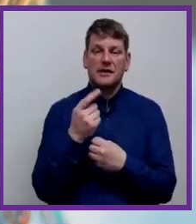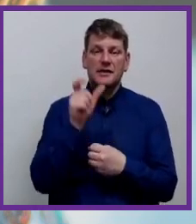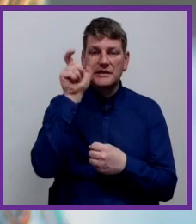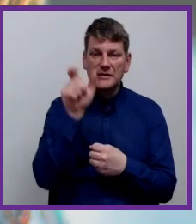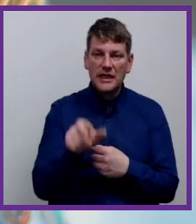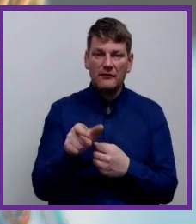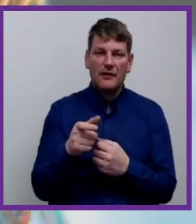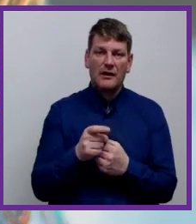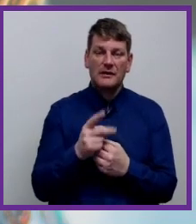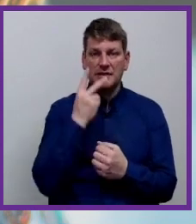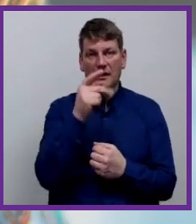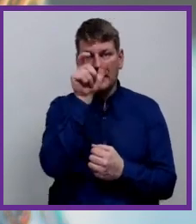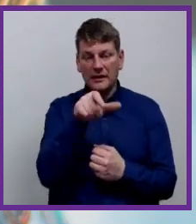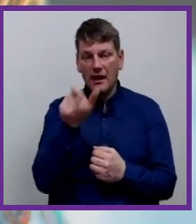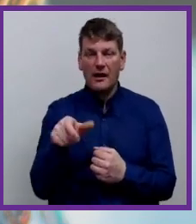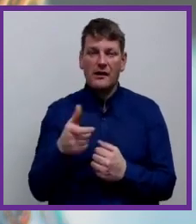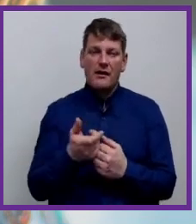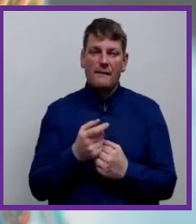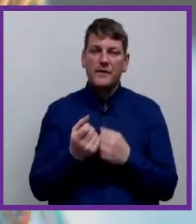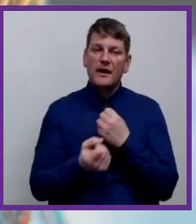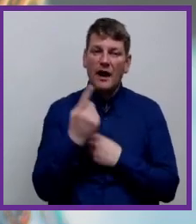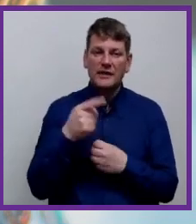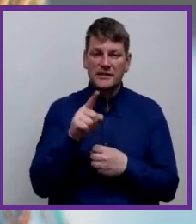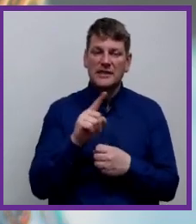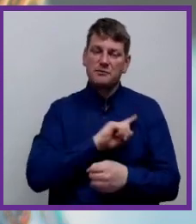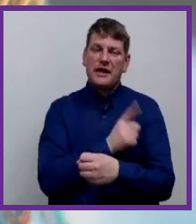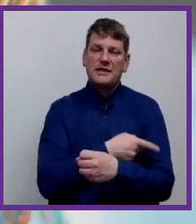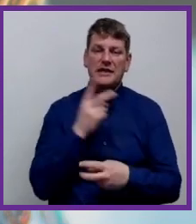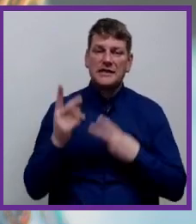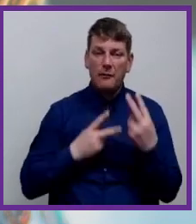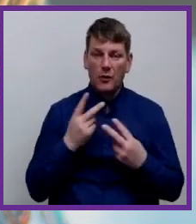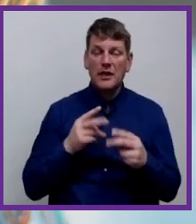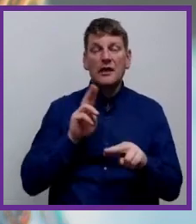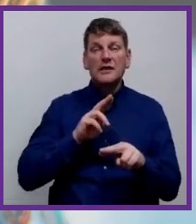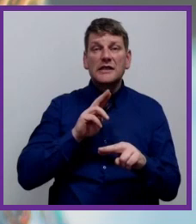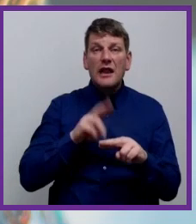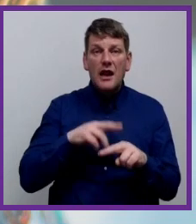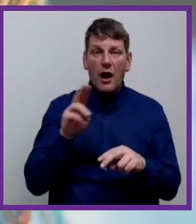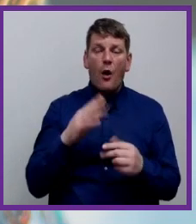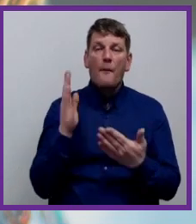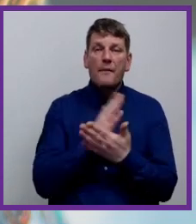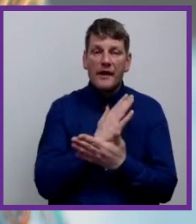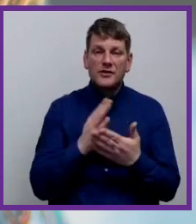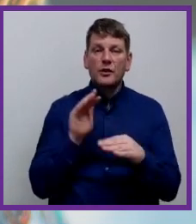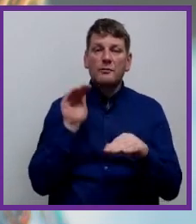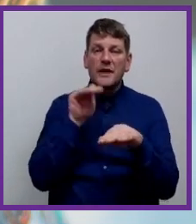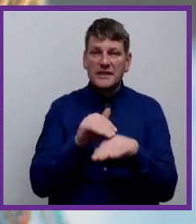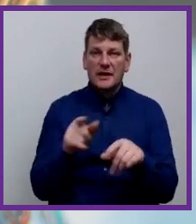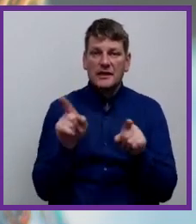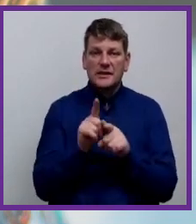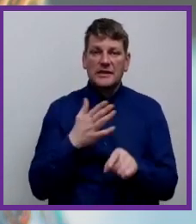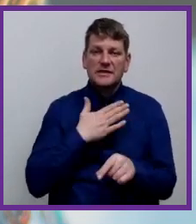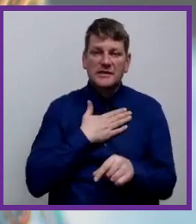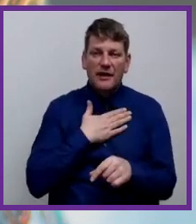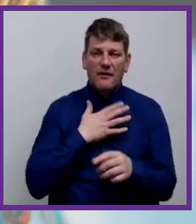cilvēkā, skatītājā, kas raisa tādas spēcīgas emocijas, iespējams ļauj beidzot pieskarties arī savām